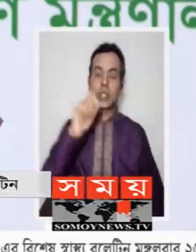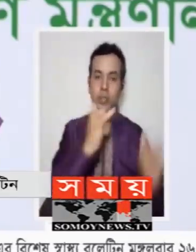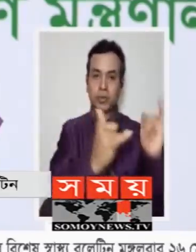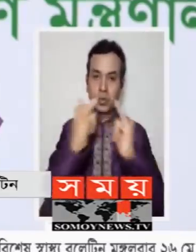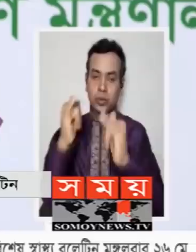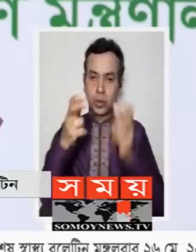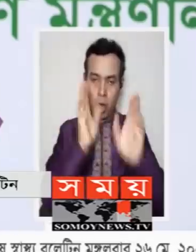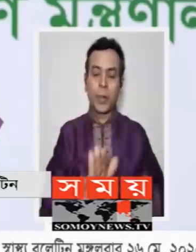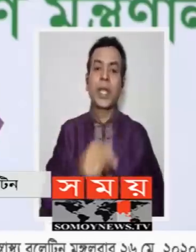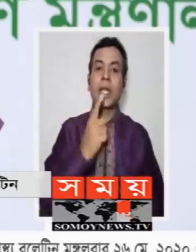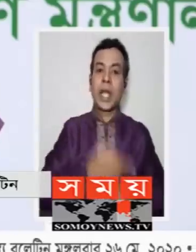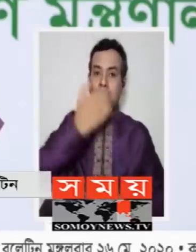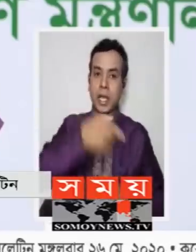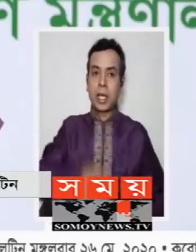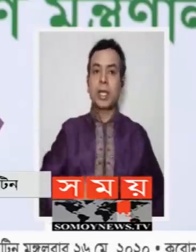2,452 জনকে, ছাড় পেয়েছেন